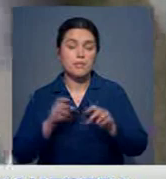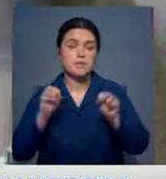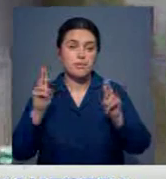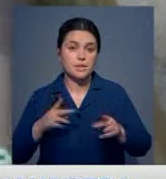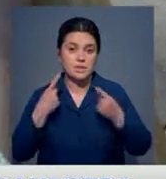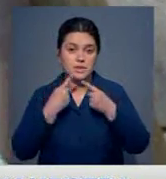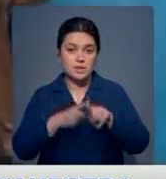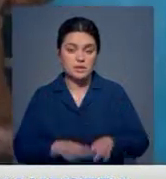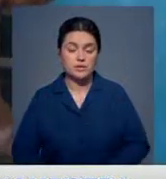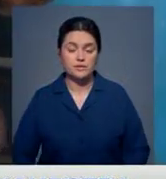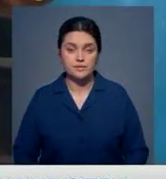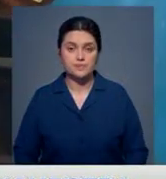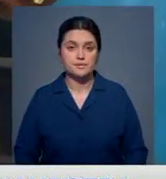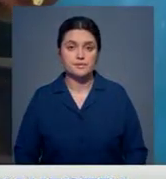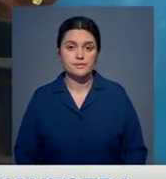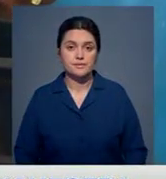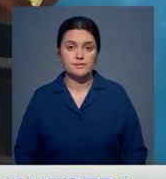спецтехнику.